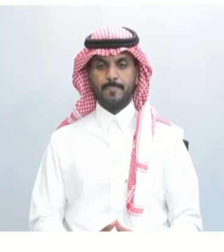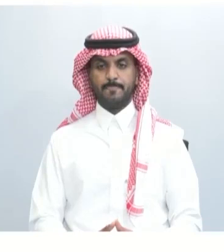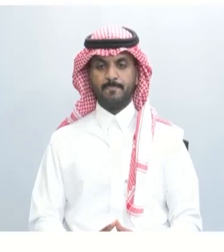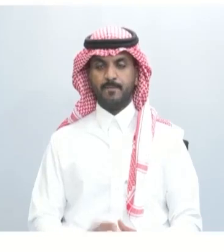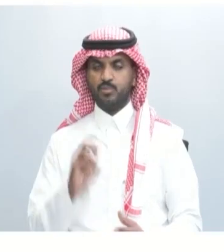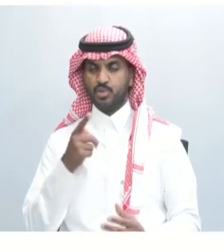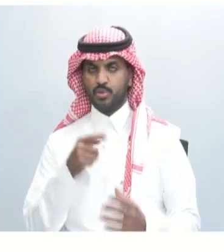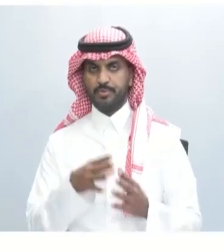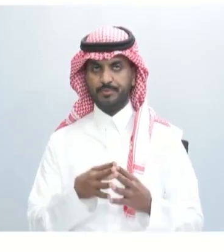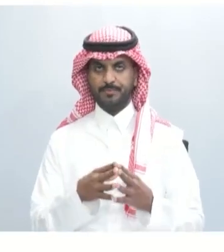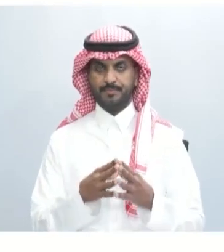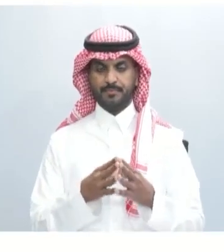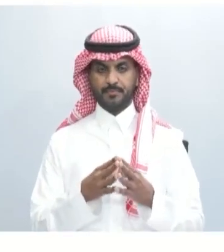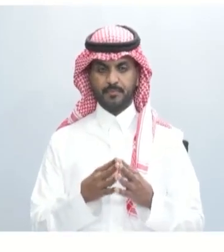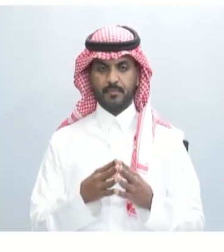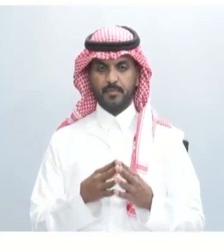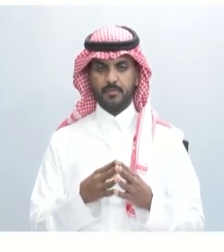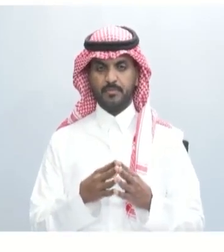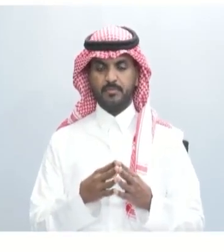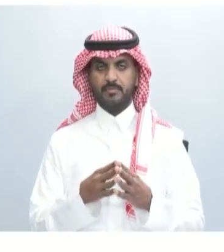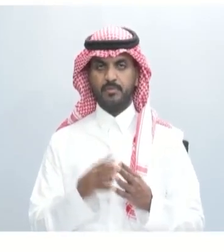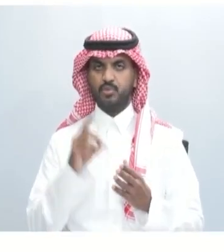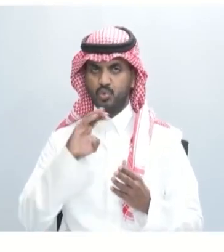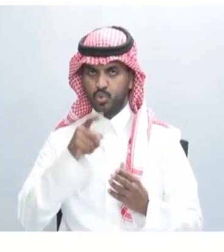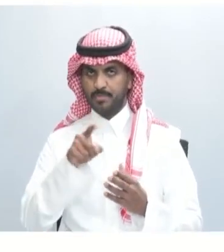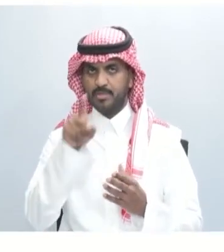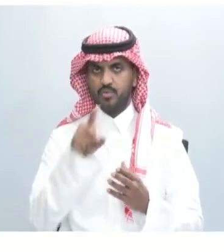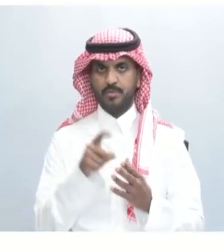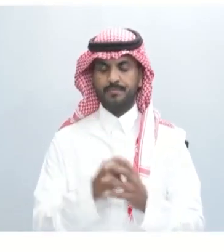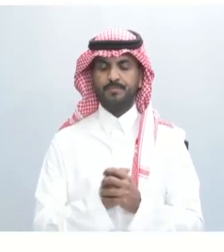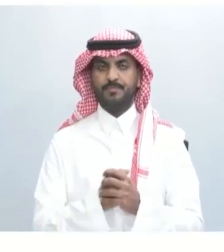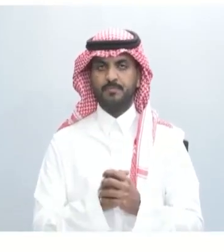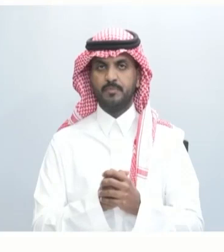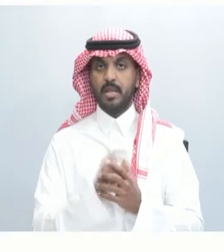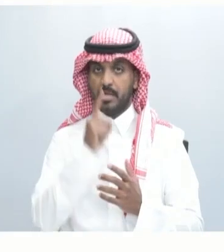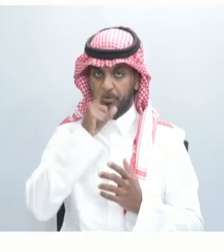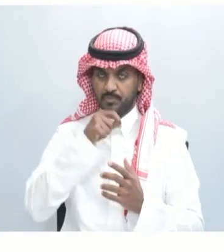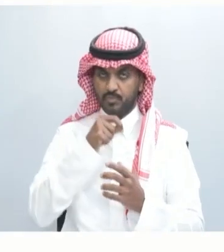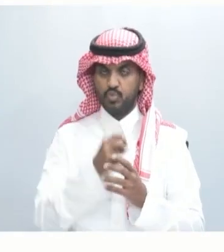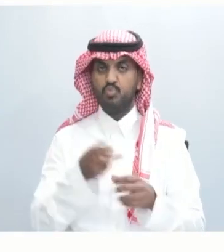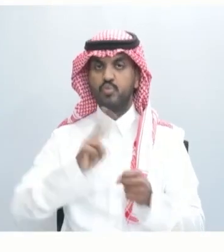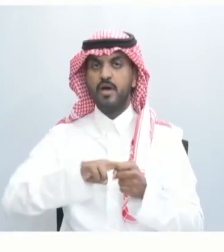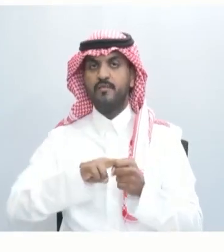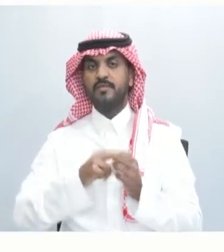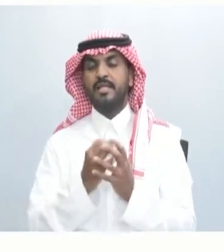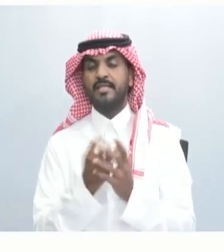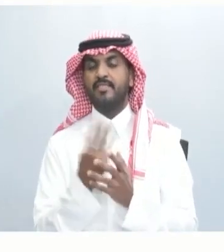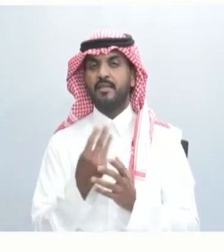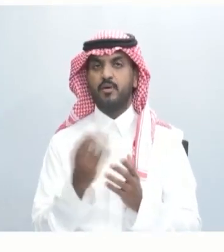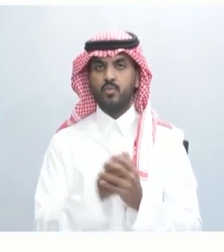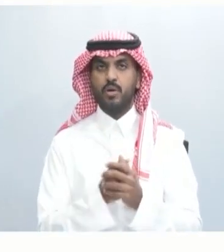هاي مبدعين وصلت الاجابه بارك الله فيكم حتى نجيب على هذا السؤال لابد ان نوجد مضاعفات العدد ثلاثه